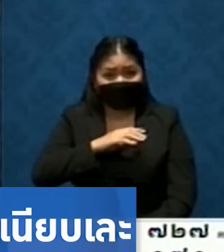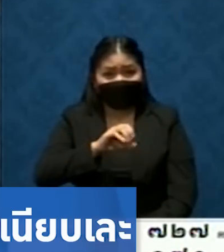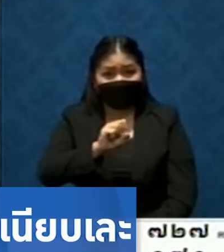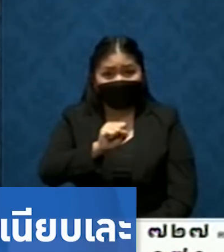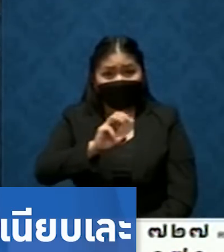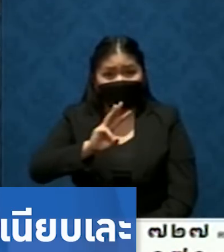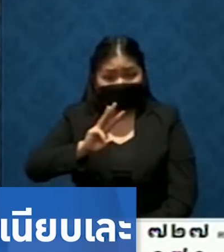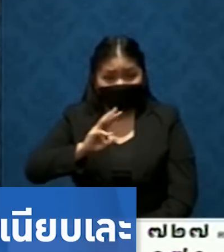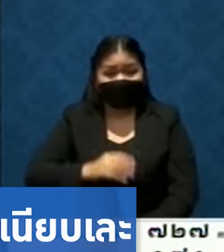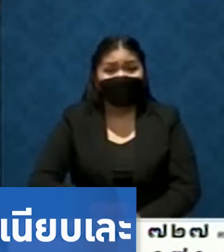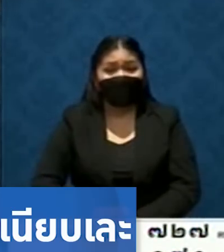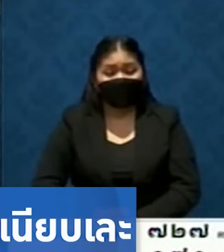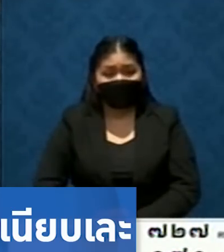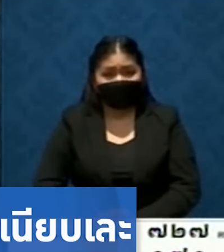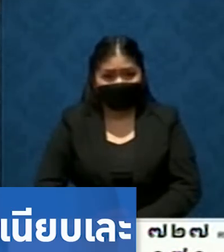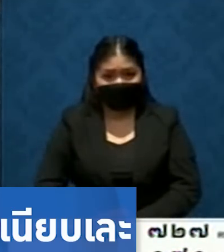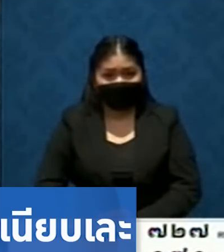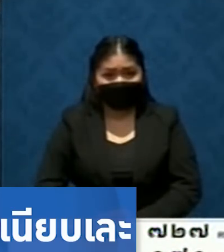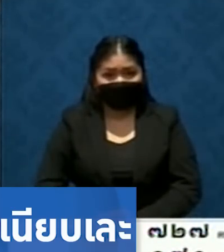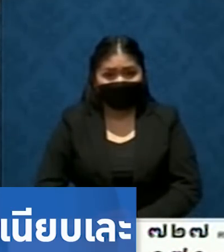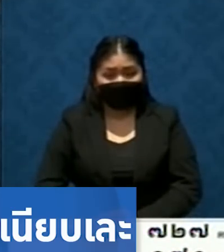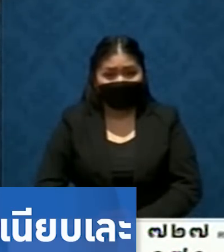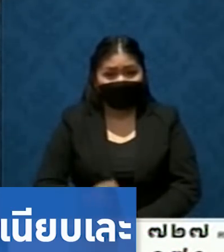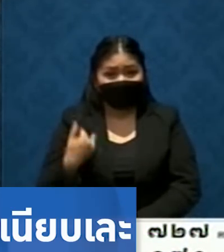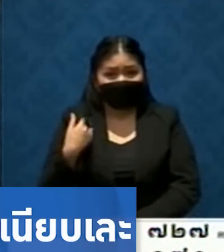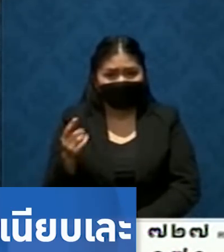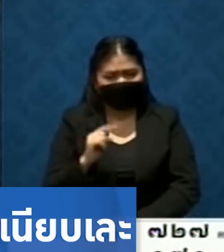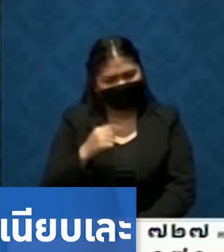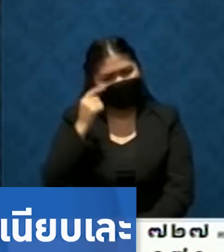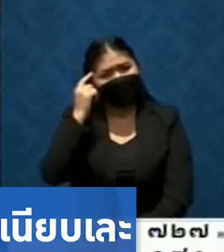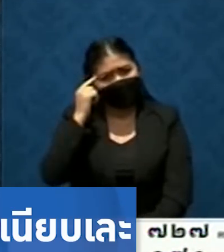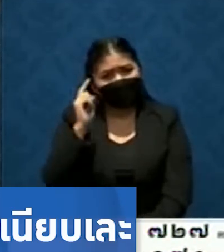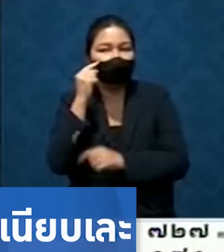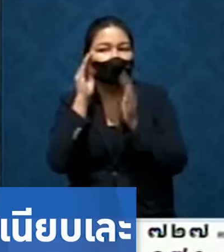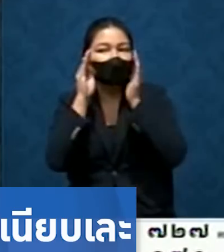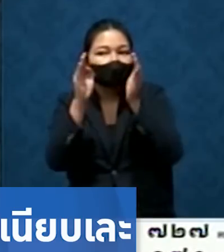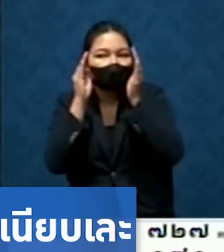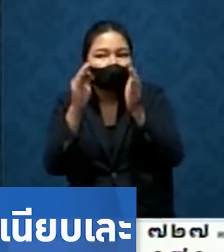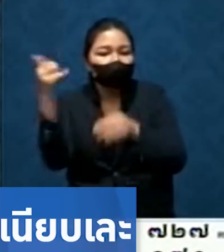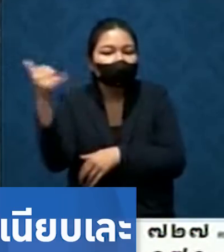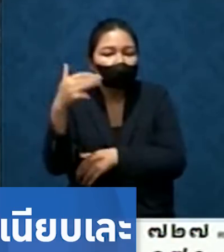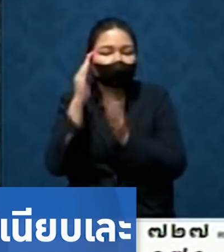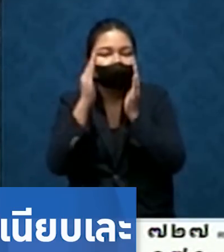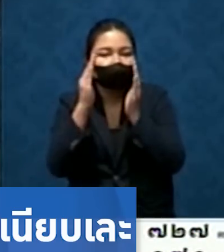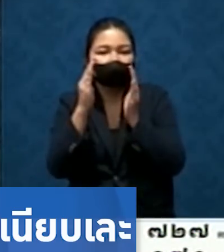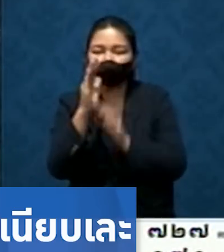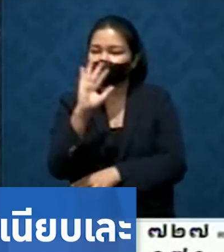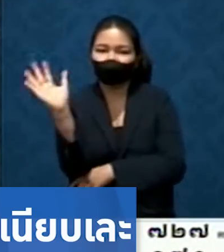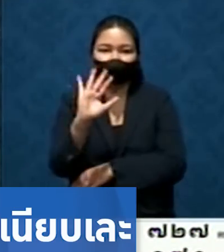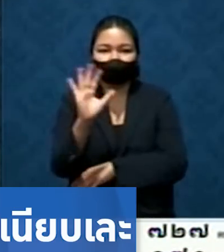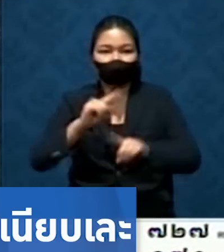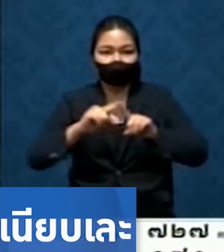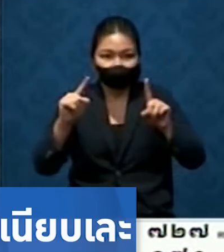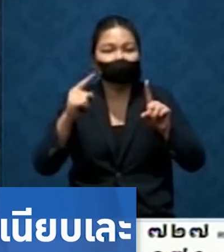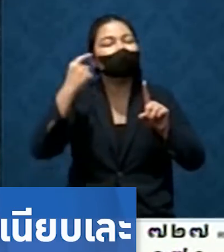ประเทศต่อไปในการเลือกตั้งครั้งหน้า Bจนคุณชวนยอมให้มีการประชุมสภาจะได้ตัดปัญหาเรื่องพรรคเล็กบอกว่าโรคมีความยุติธรรม